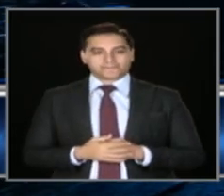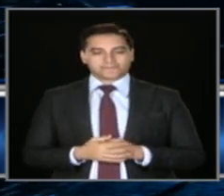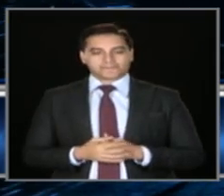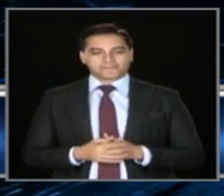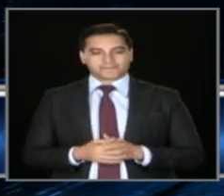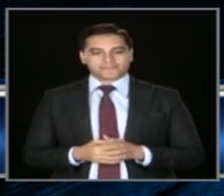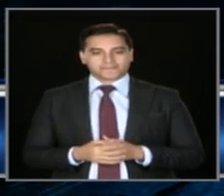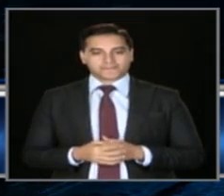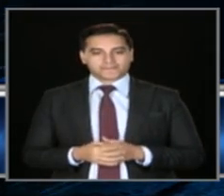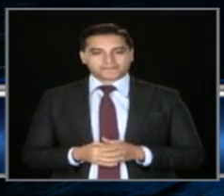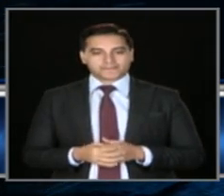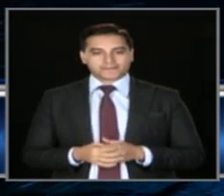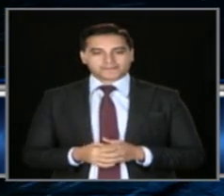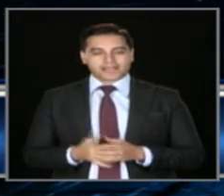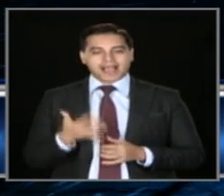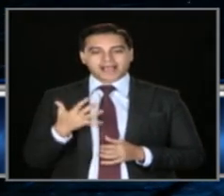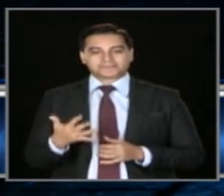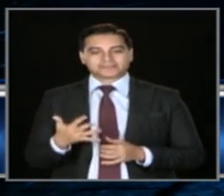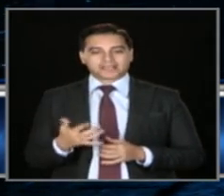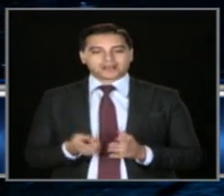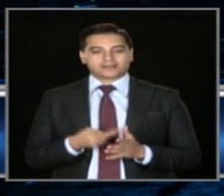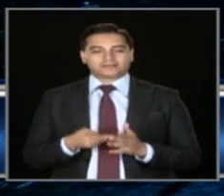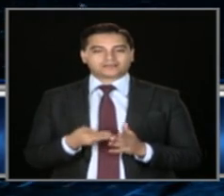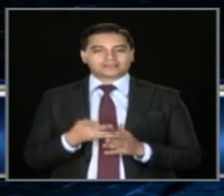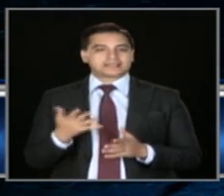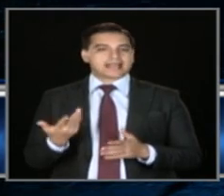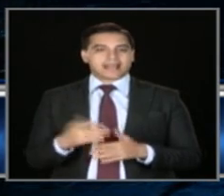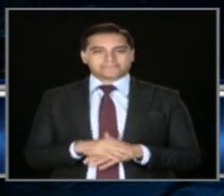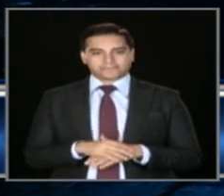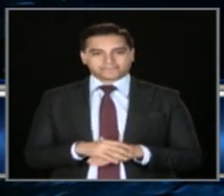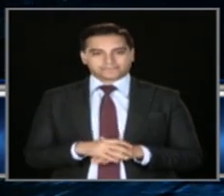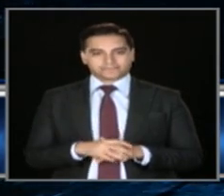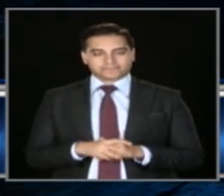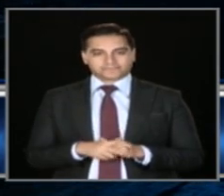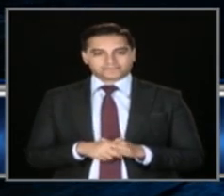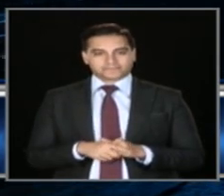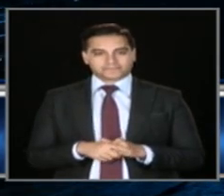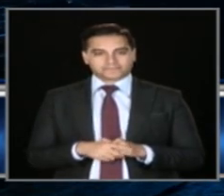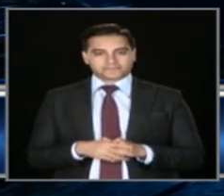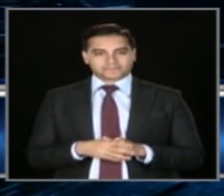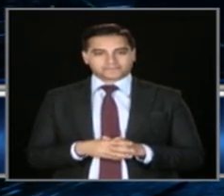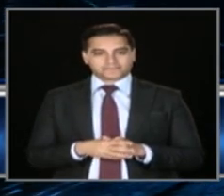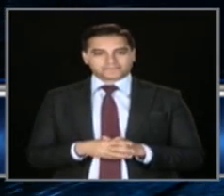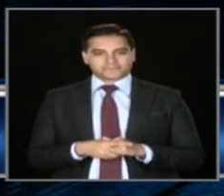40 إلى 60؟ رقم 5 اتكرر كم مرة من 40